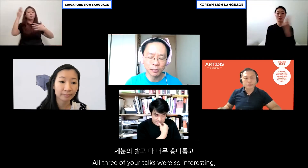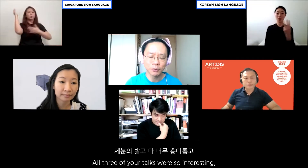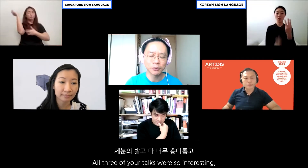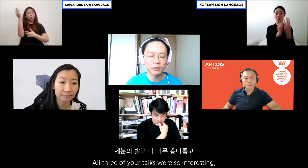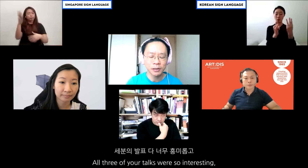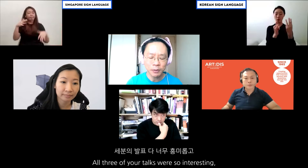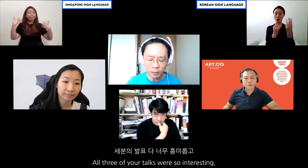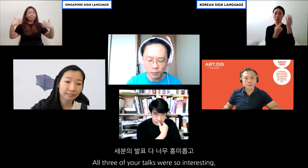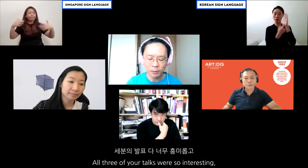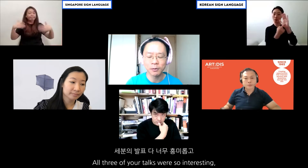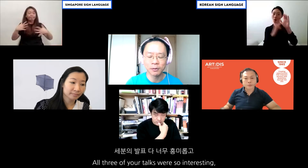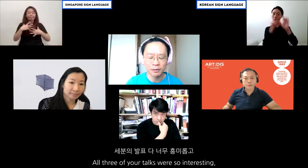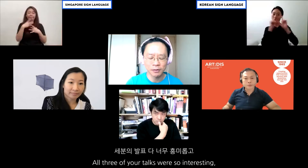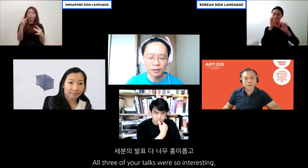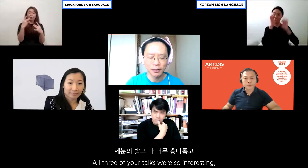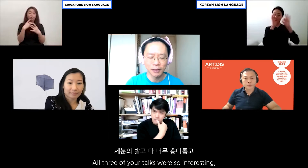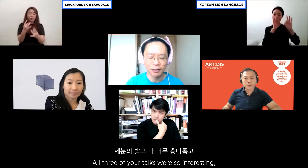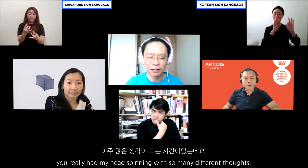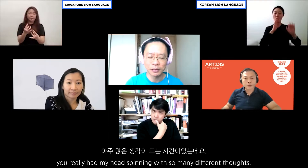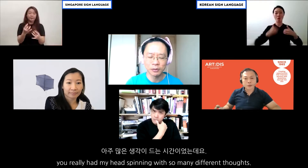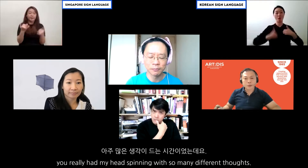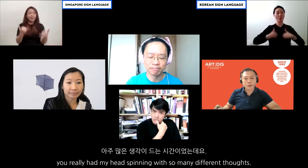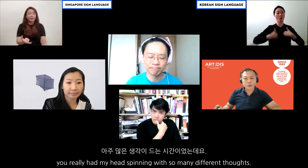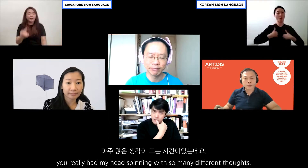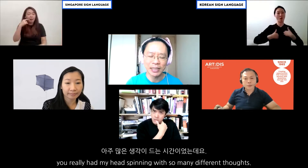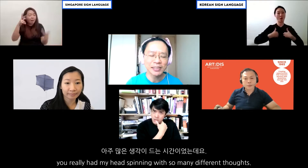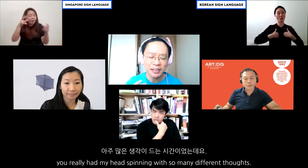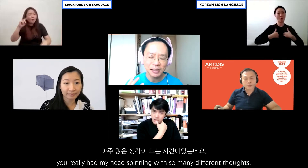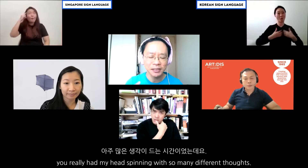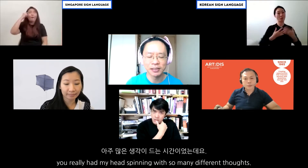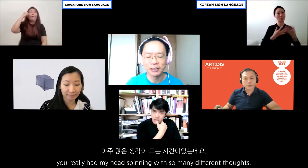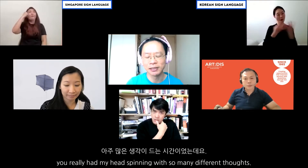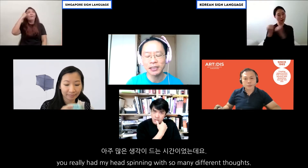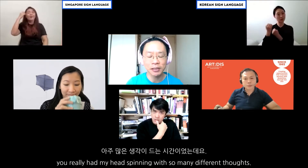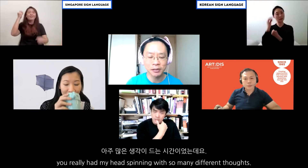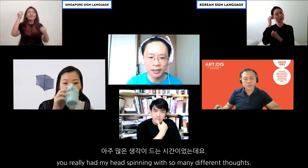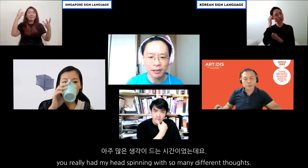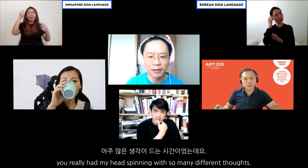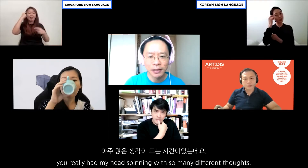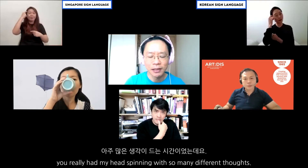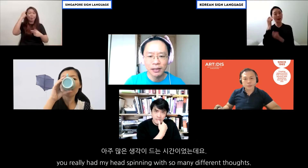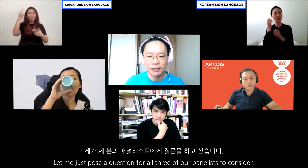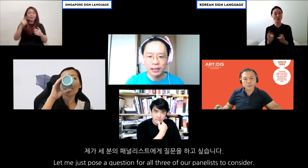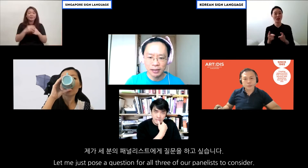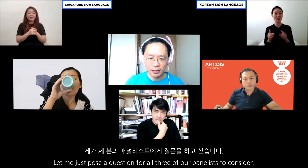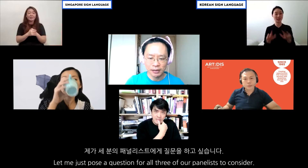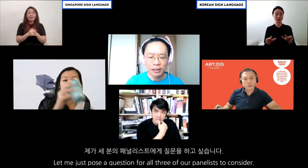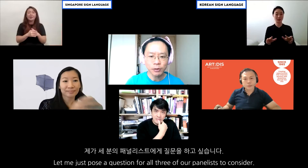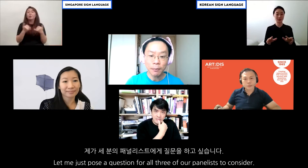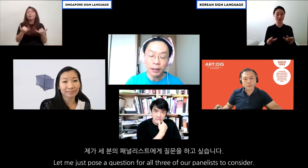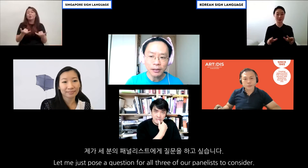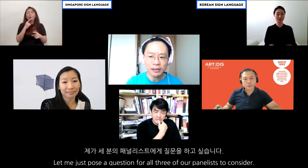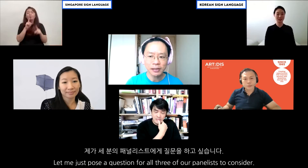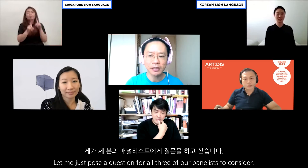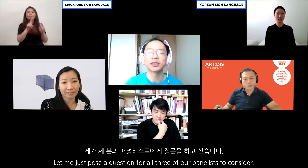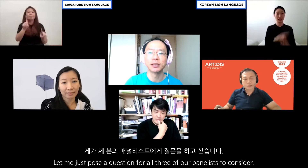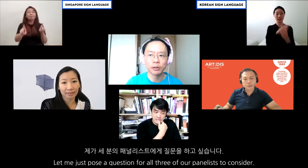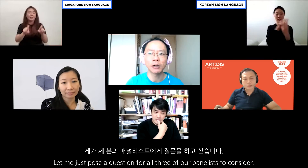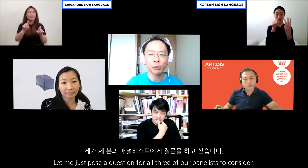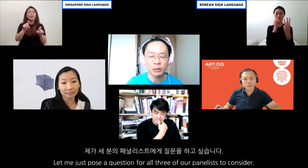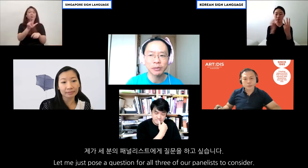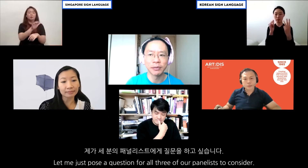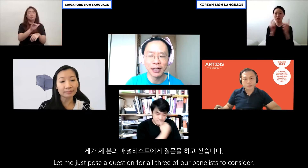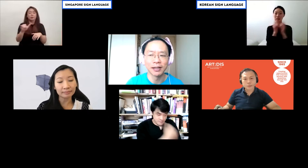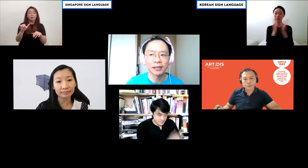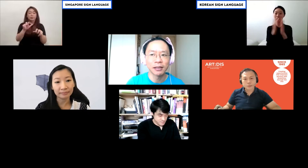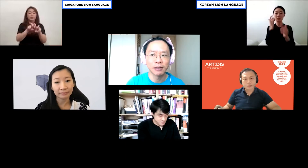다 너무 흥미롭고 아주 많은 생각이 드는 시간이었는데요. 제가 세 분의 패널리스트에게 질문을